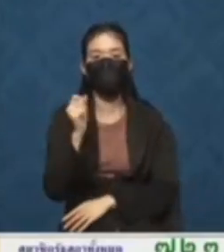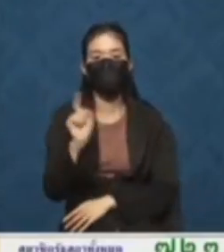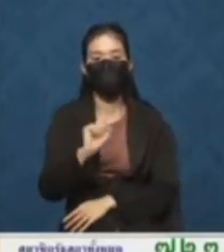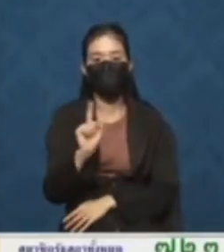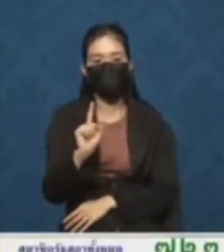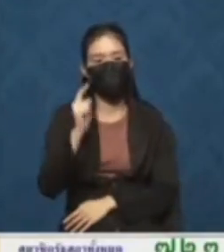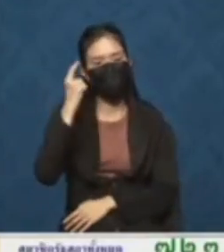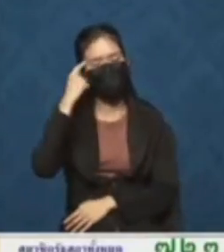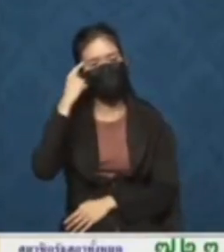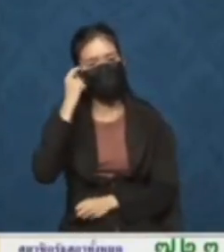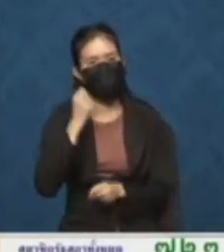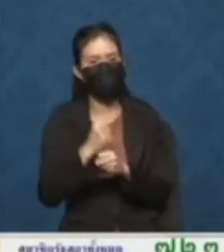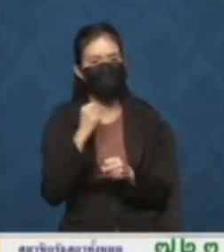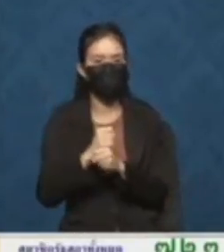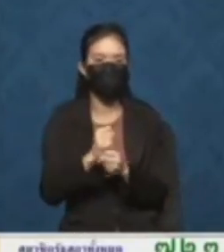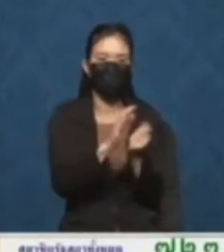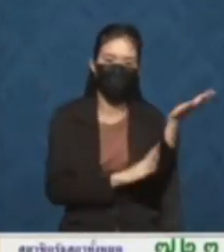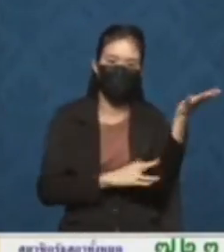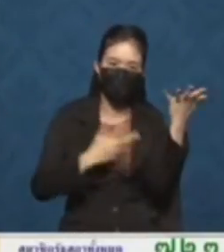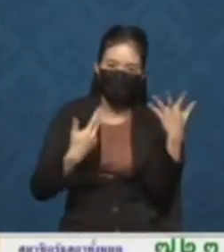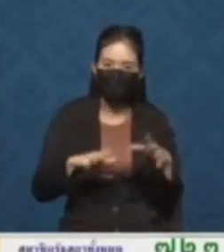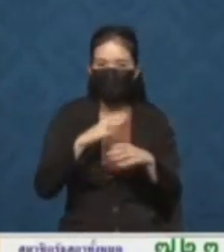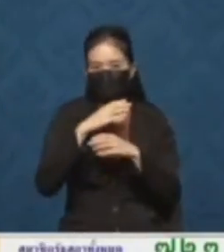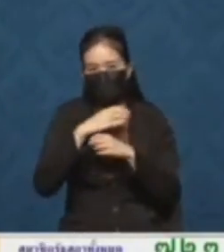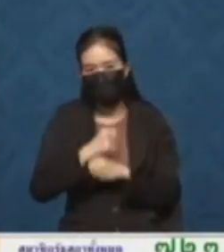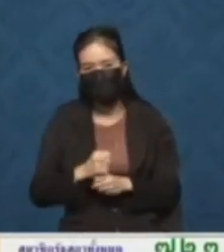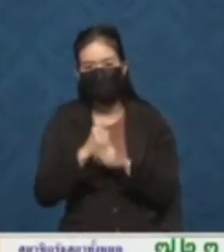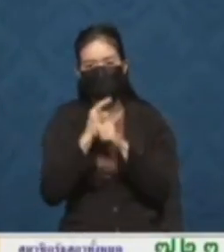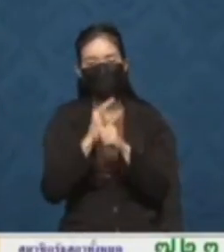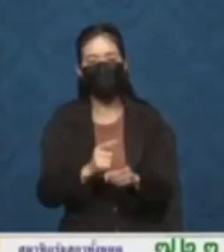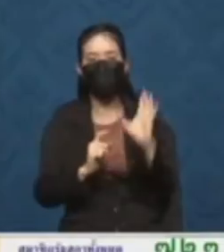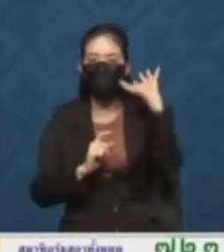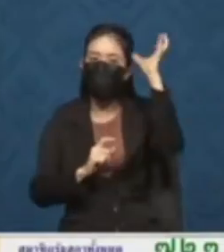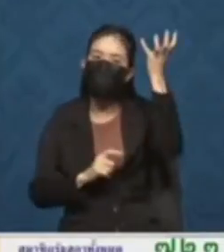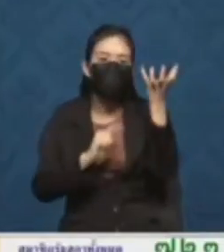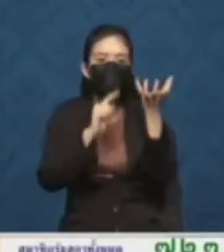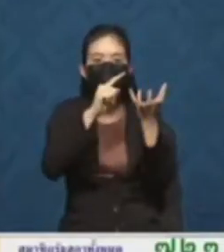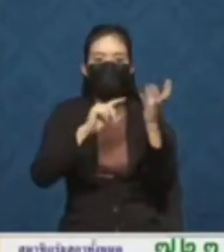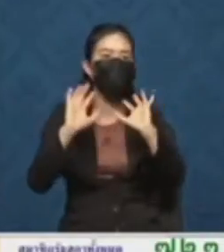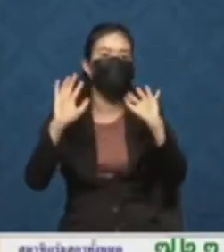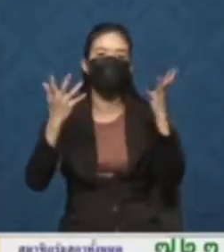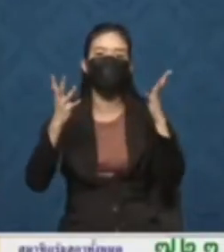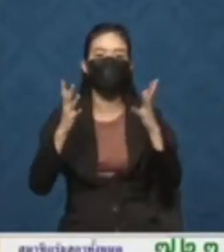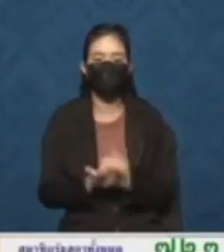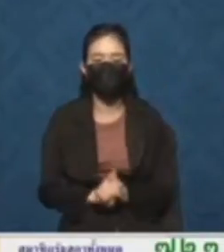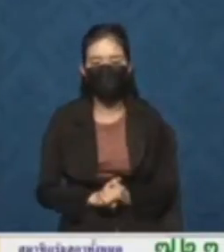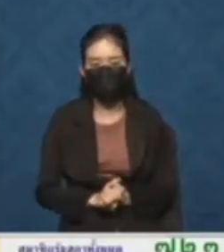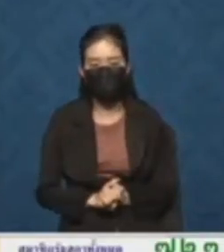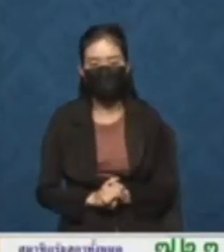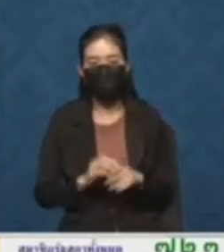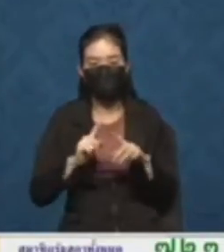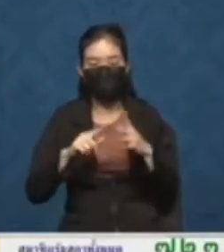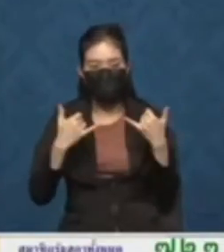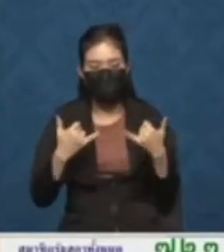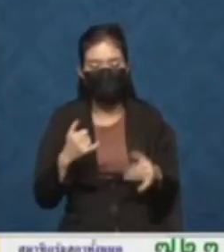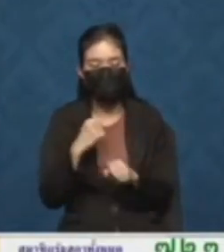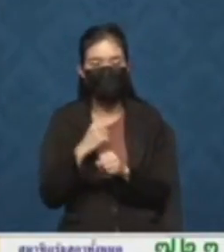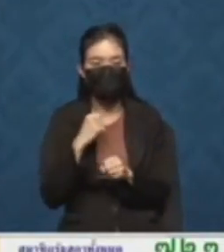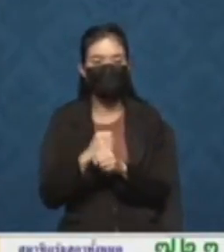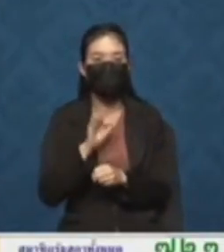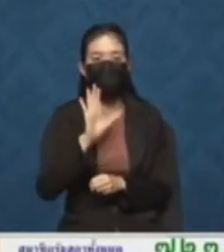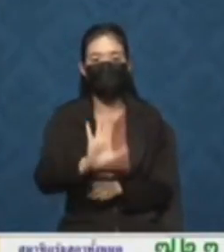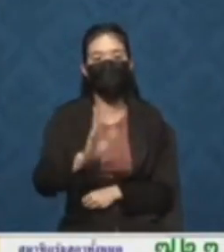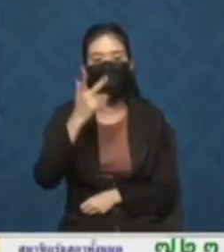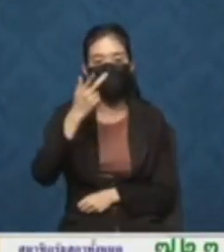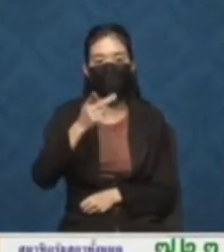ไม่ทันสมัยมันไม่สอดคล้องกับหลักการสากลของนานาอารยประเทศเป็นกลไกสืบทอดอำนาจของคส